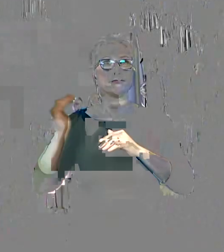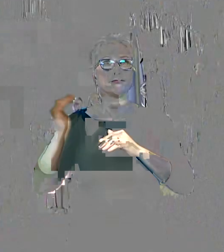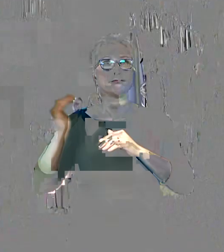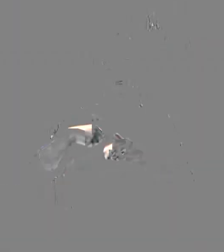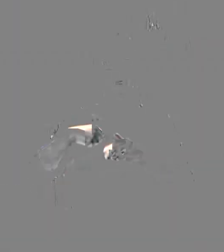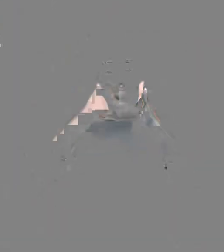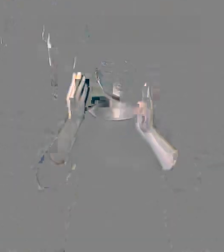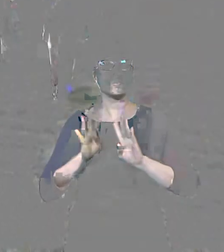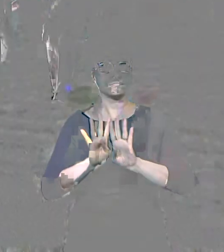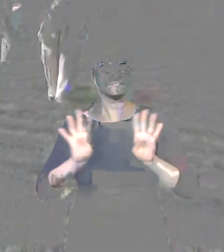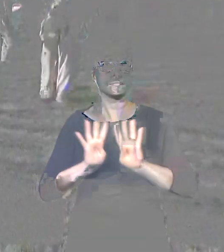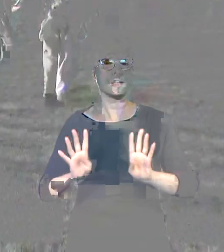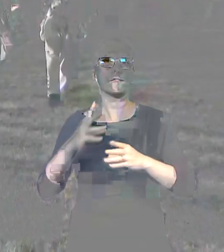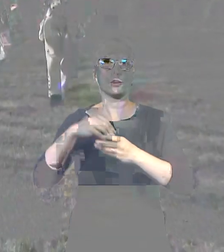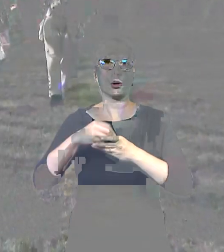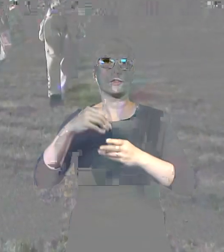dovolili jednotu.